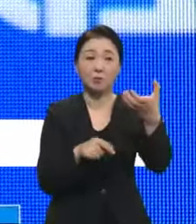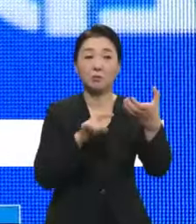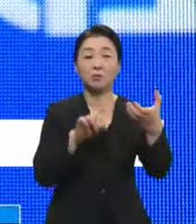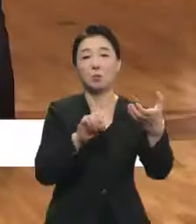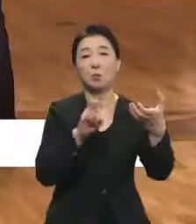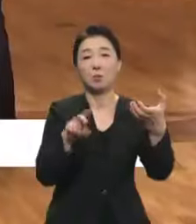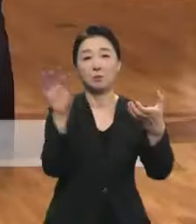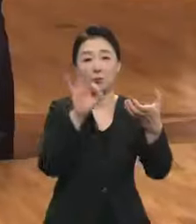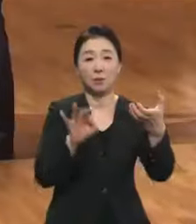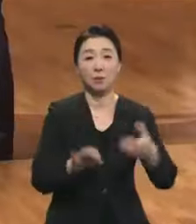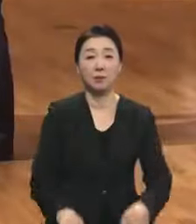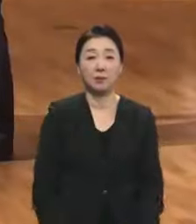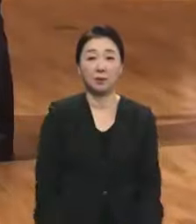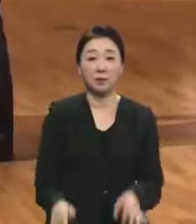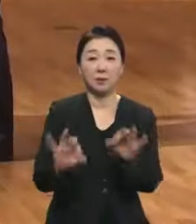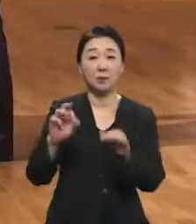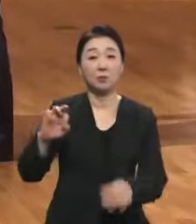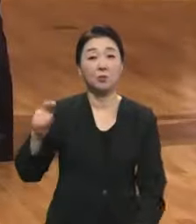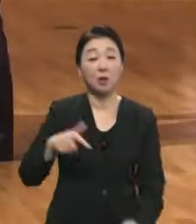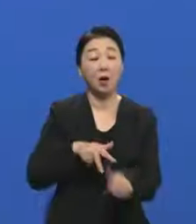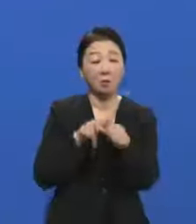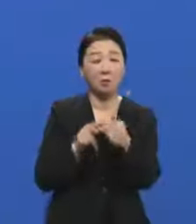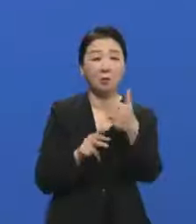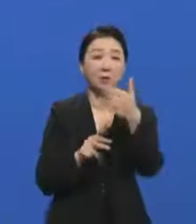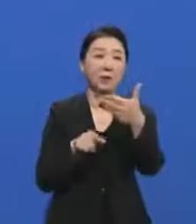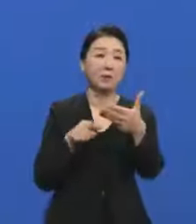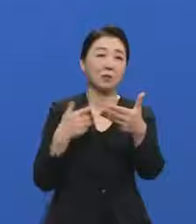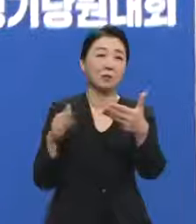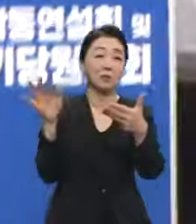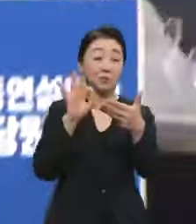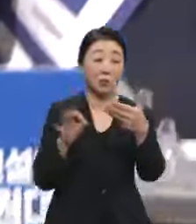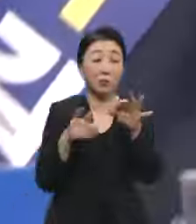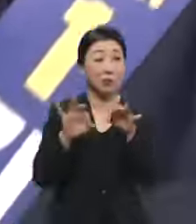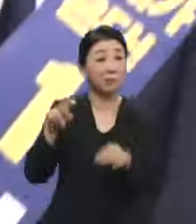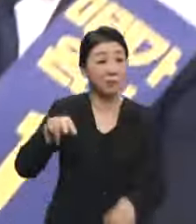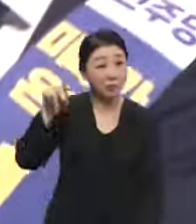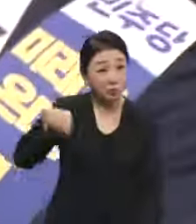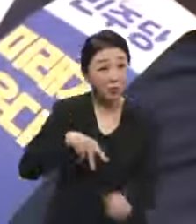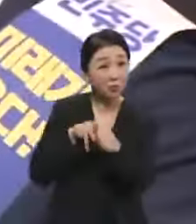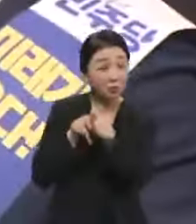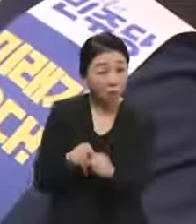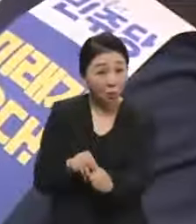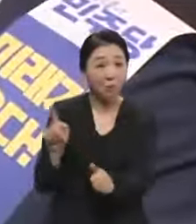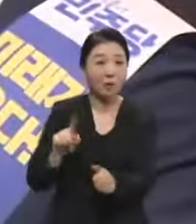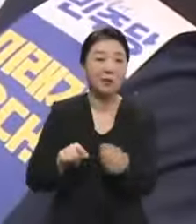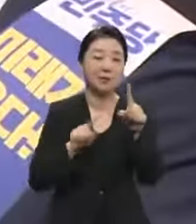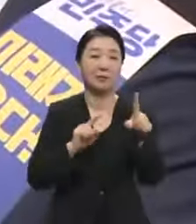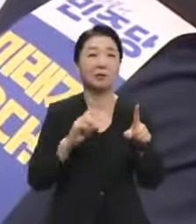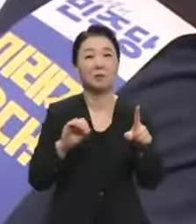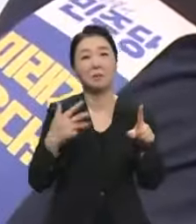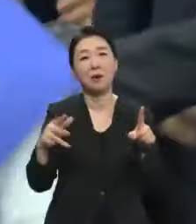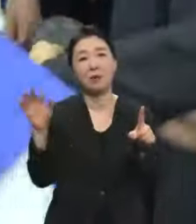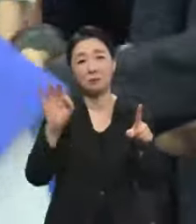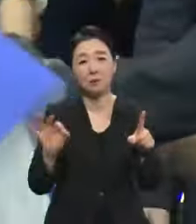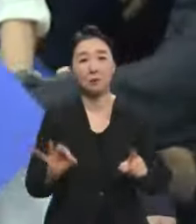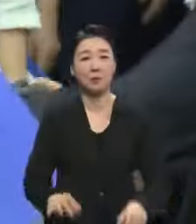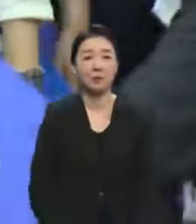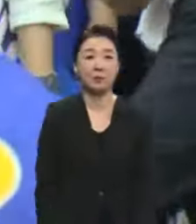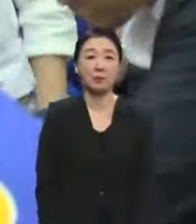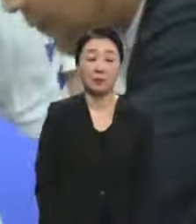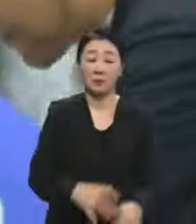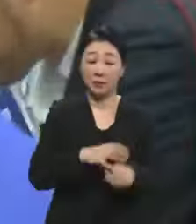90.02%입니다. 김두관 후보는 8.9%, 김지수 후보는 1.08%로 집계됐습니다.